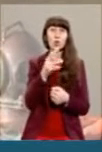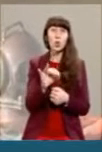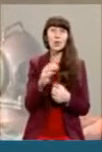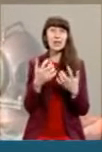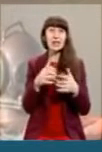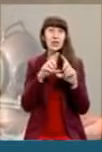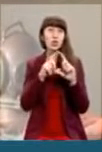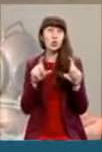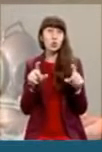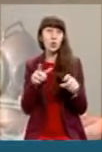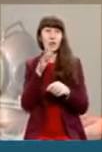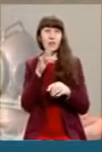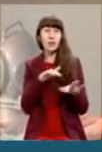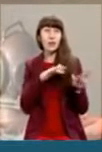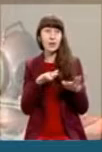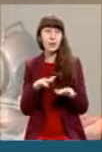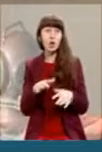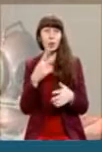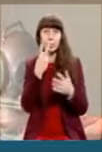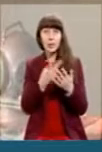мероприятия будет